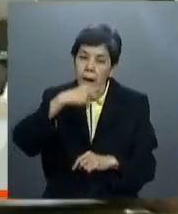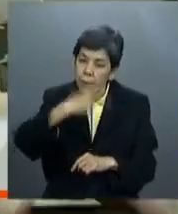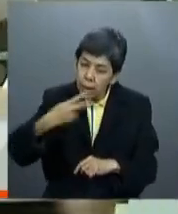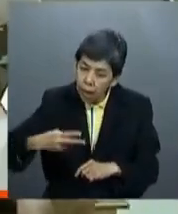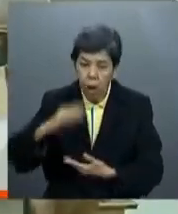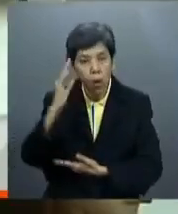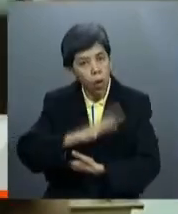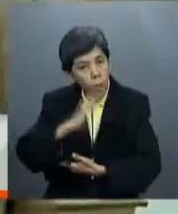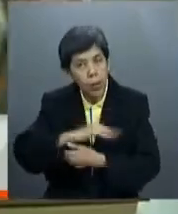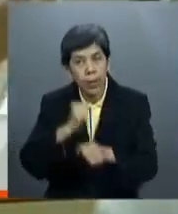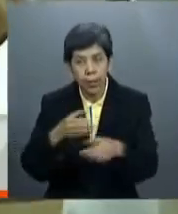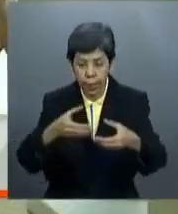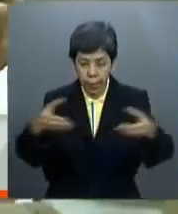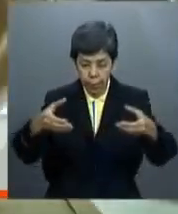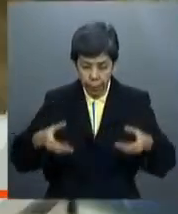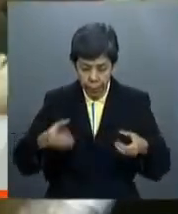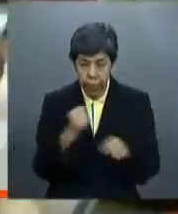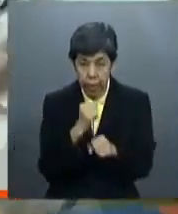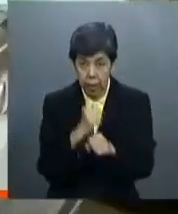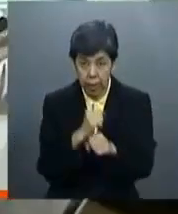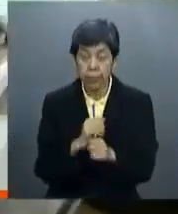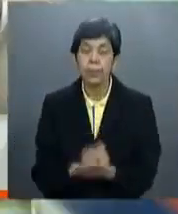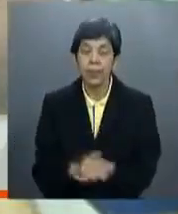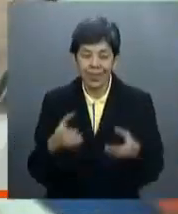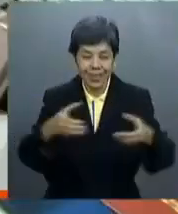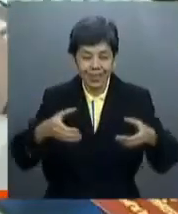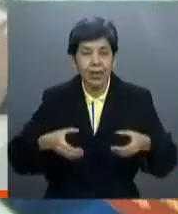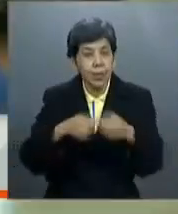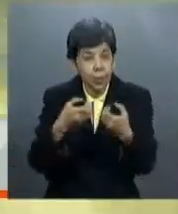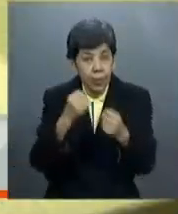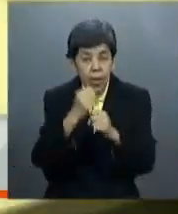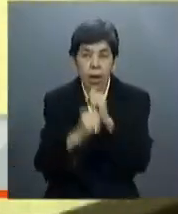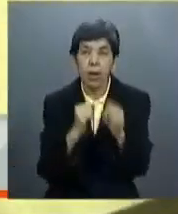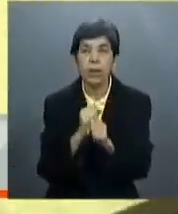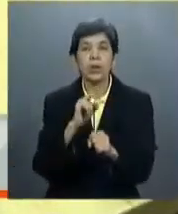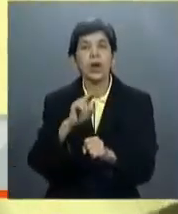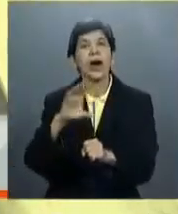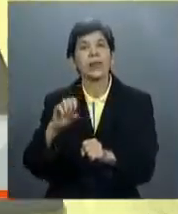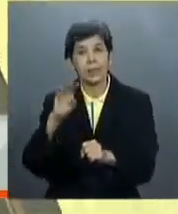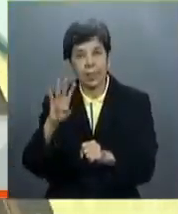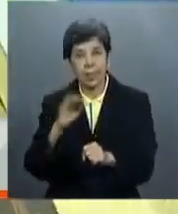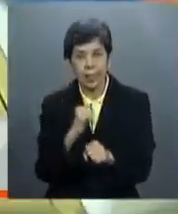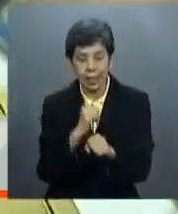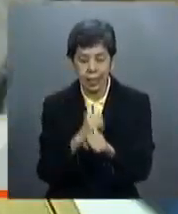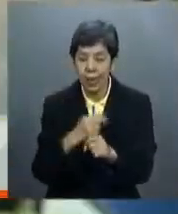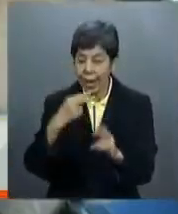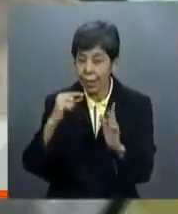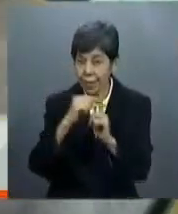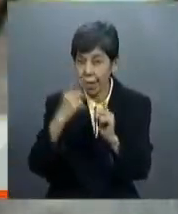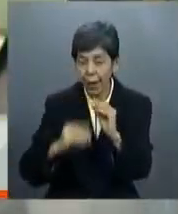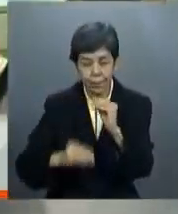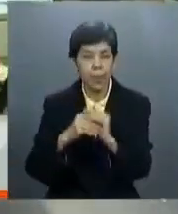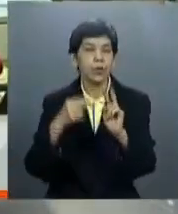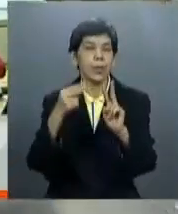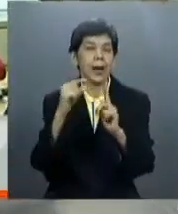มพ์ออกแบบรูปเล่มพจนานุกรมฉบับราชบัณฑิตยสถานปี2554ใส่ศัพท์ใหม่เพิ่มอีก 20,000 ค